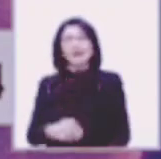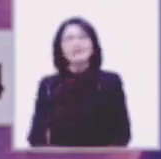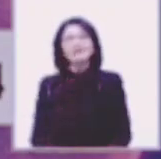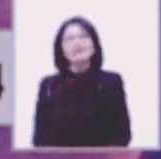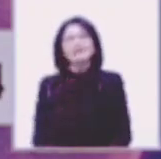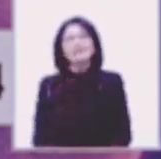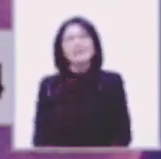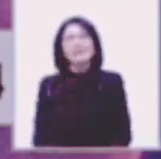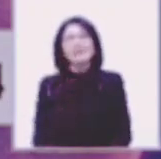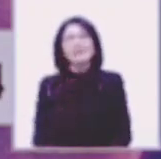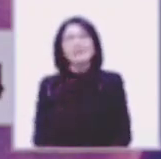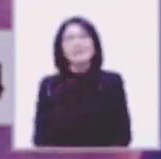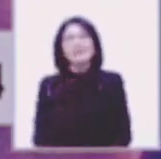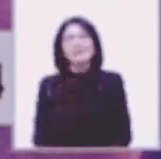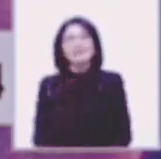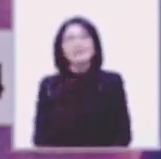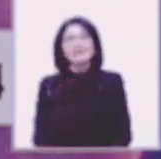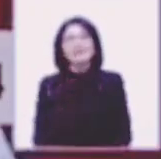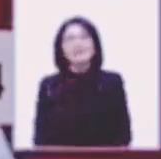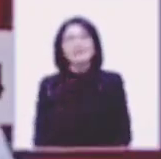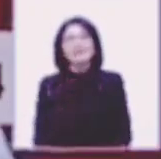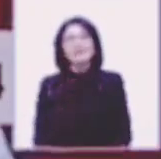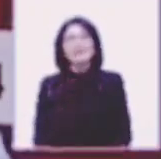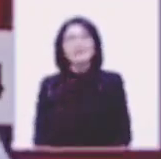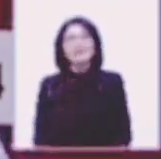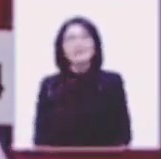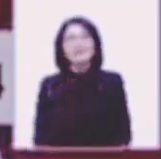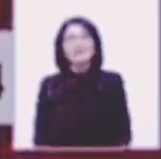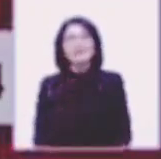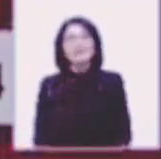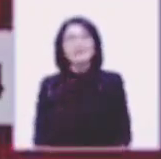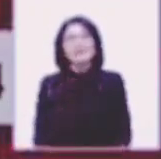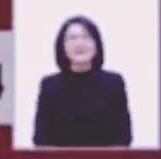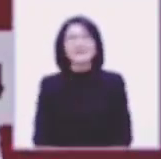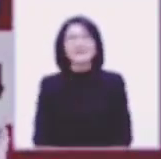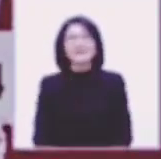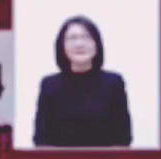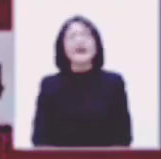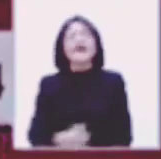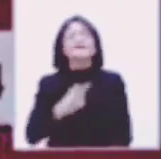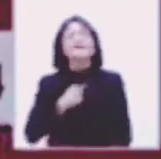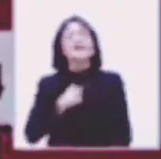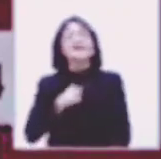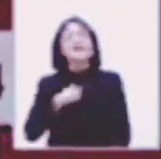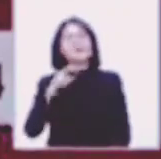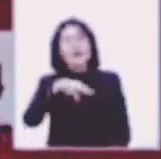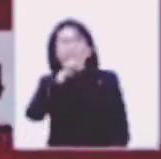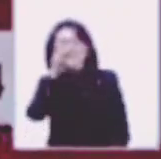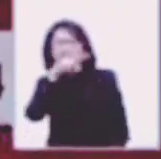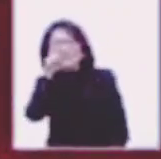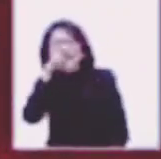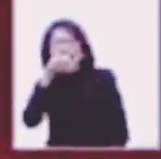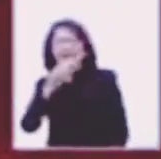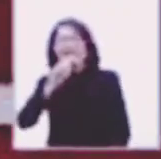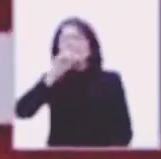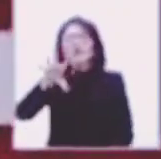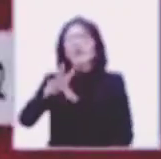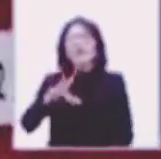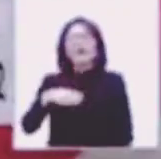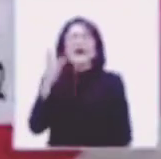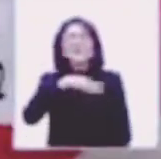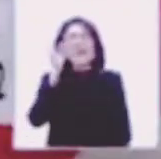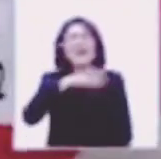dari Bapak Gibran Rakabuming Raka. Waktu Bapak 1 menit dimulai ketika Bapak berbicara. Silakan. Saya juga ingin mencari itu jawabannya ngawur juga